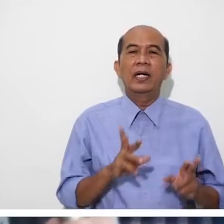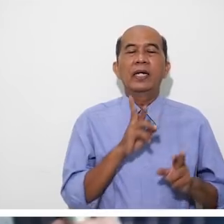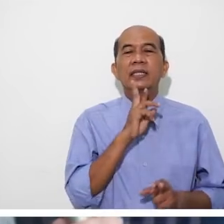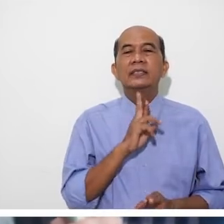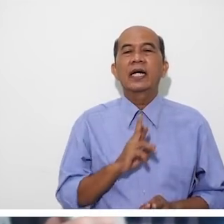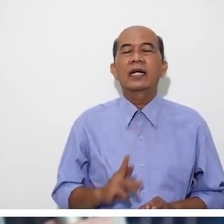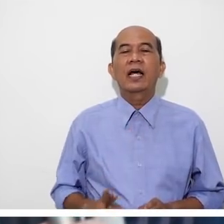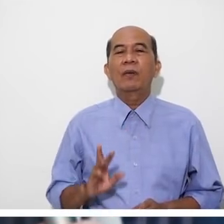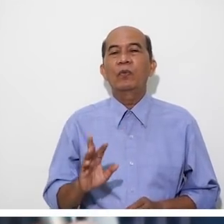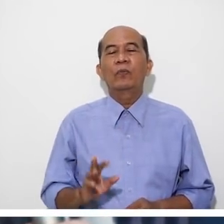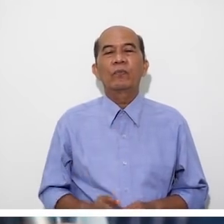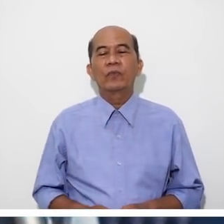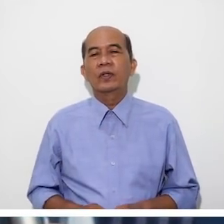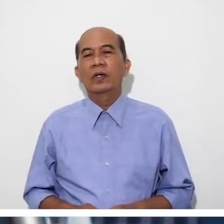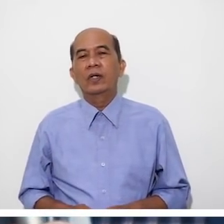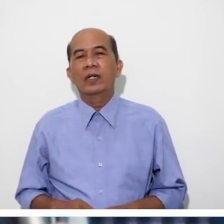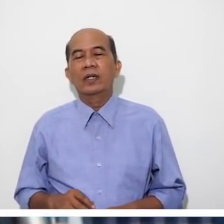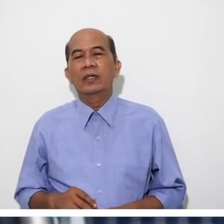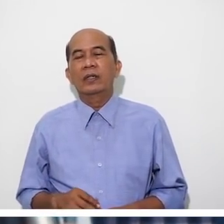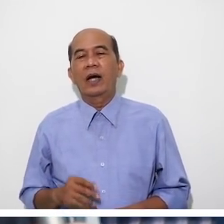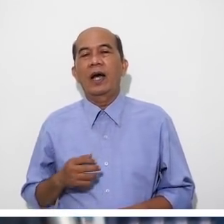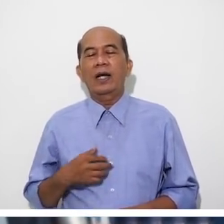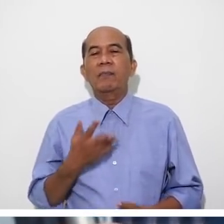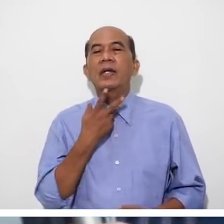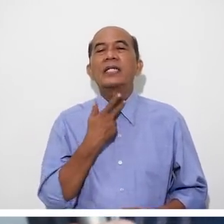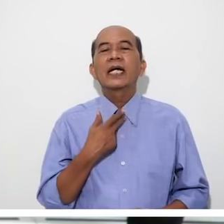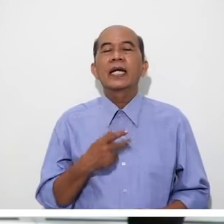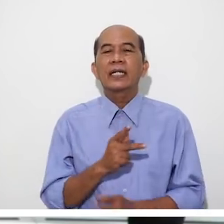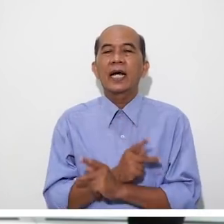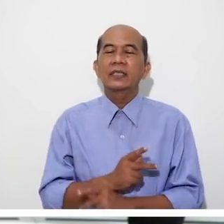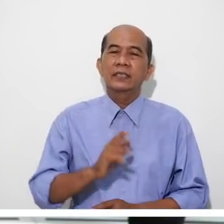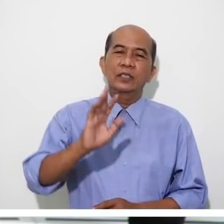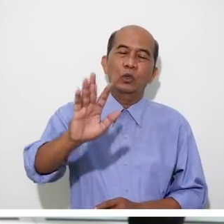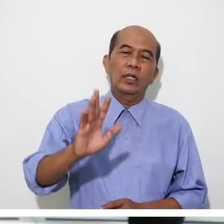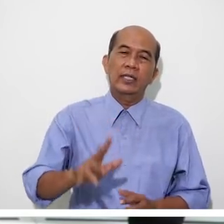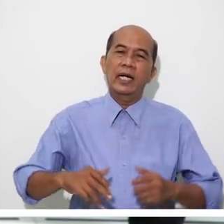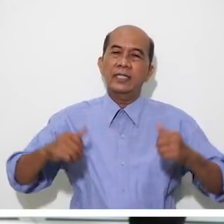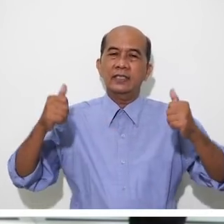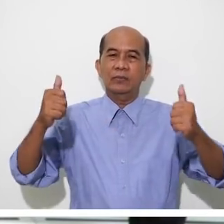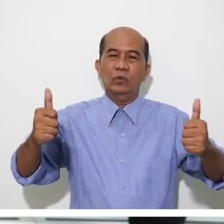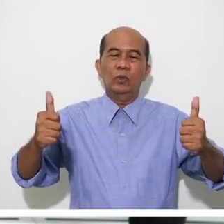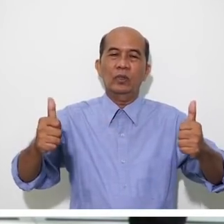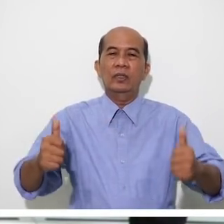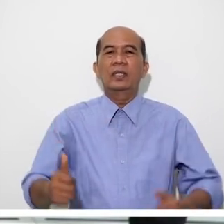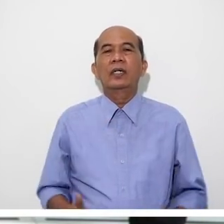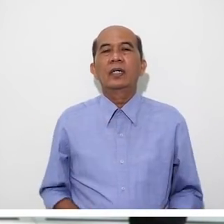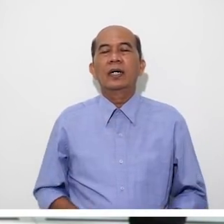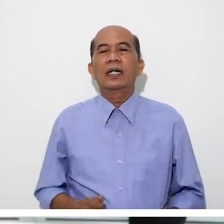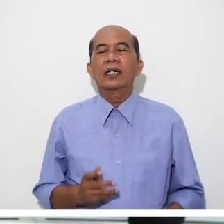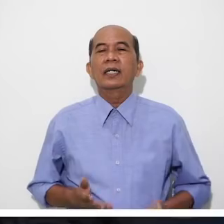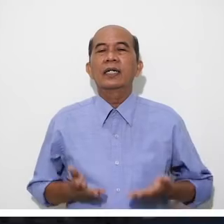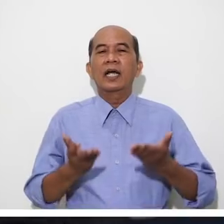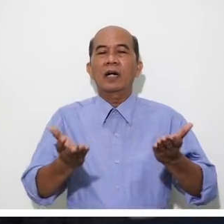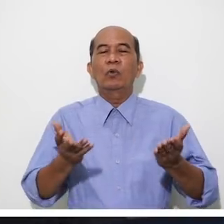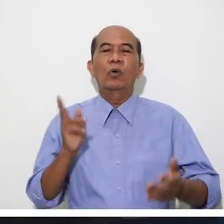Agar melalui kehidupan kami, orang-orang di sekitar kami dapat merasakan kasih-Mu yang tanpa syarat, kasih-Mu yang sempurna. Oh Tuhan, kehendak-Mu kami